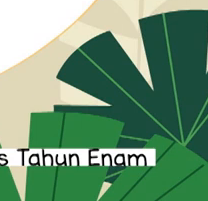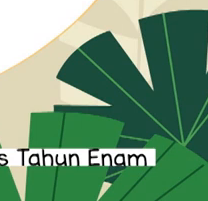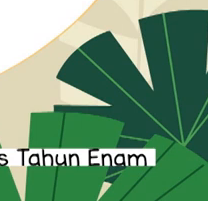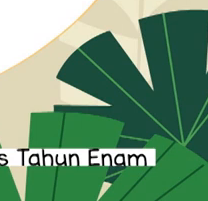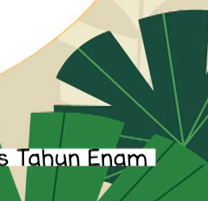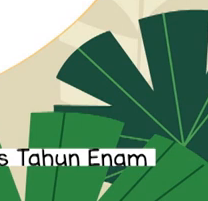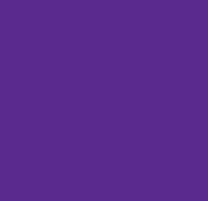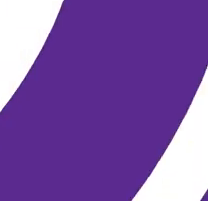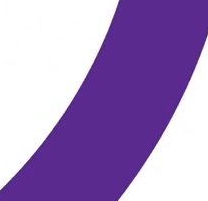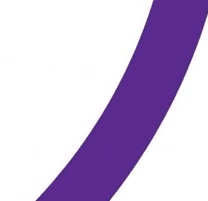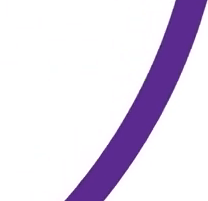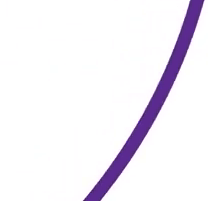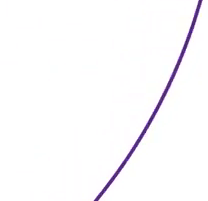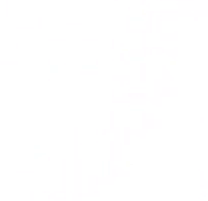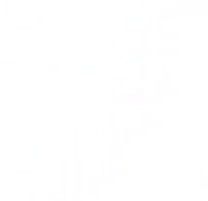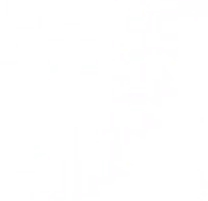dengan hewan lain